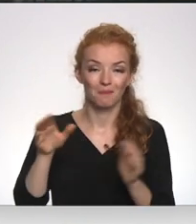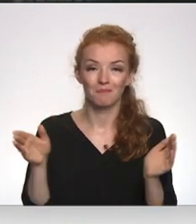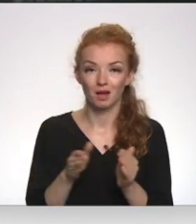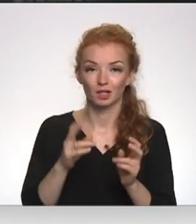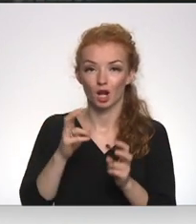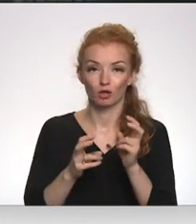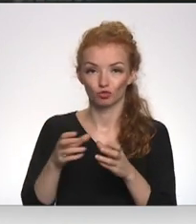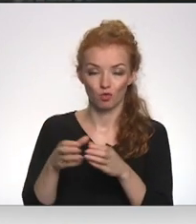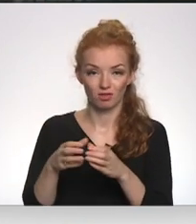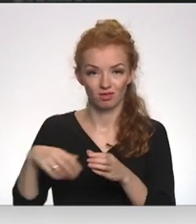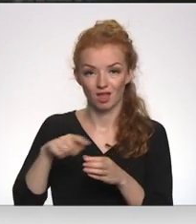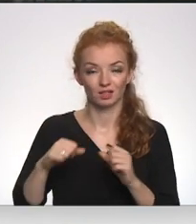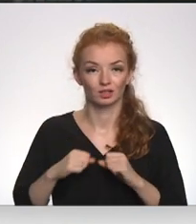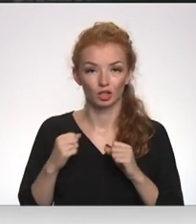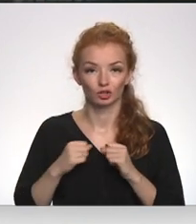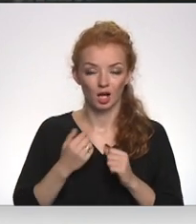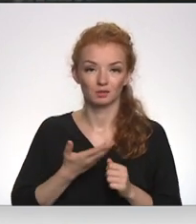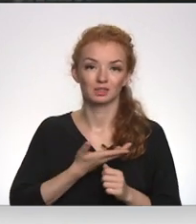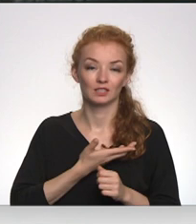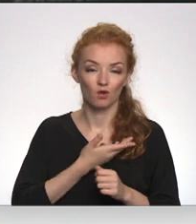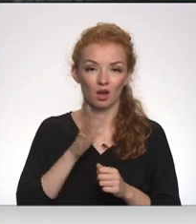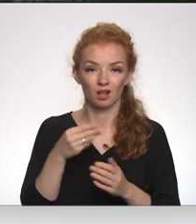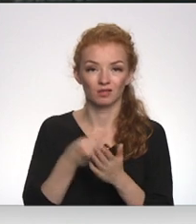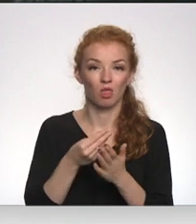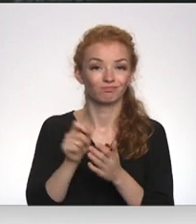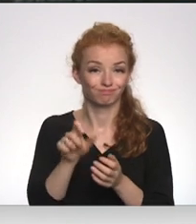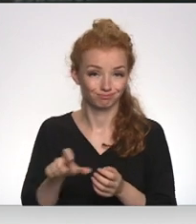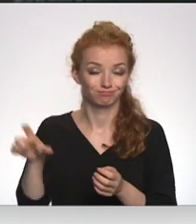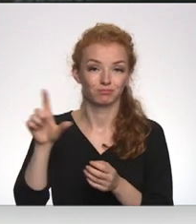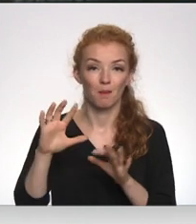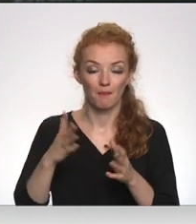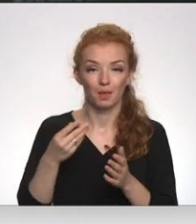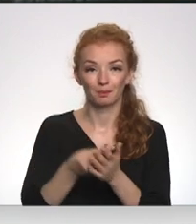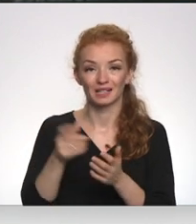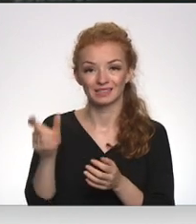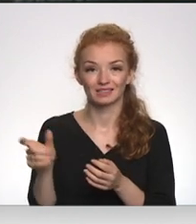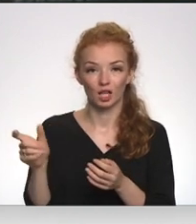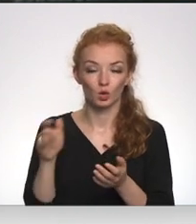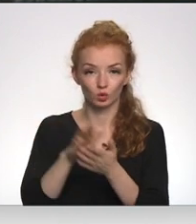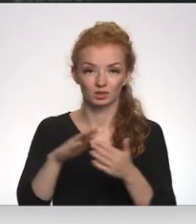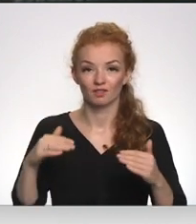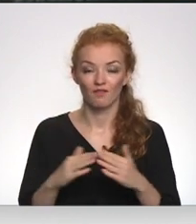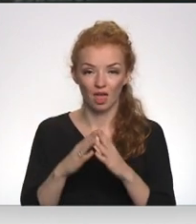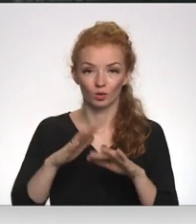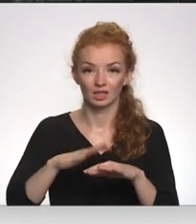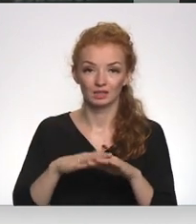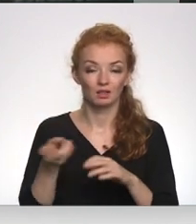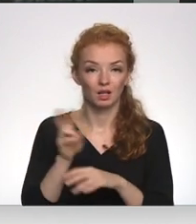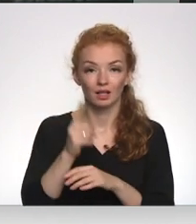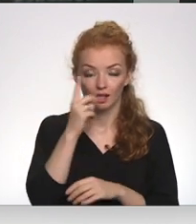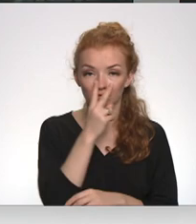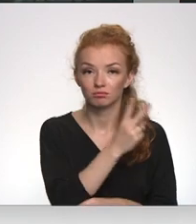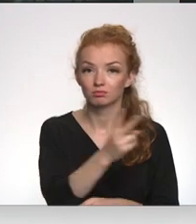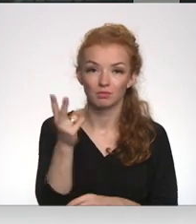ražotāji lielākoties cer izdzīvot paaugstinot cenas, jau tagad jūtams, ka pircēji uz svētku tirdziņiem vairāk nāk skatīties